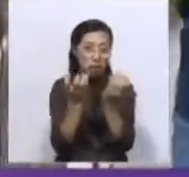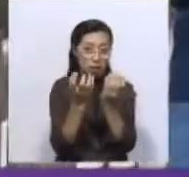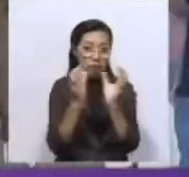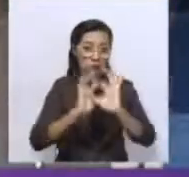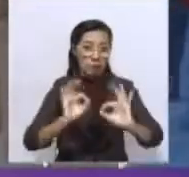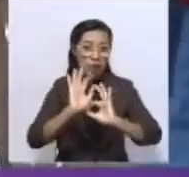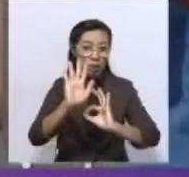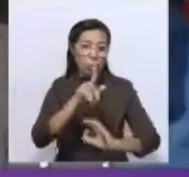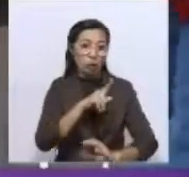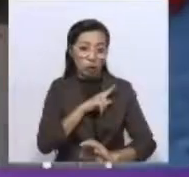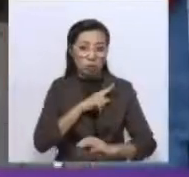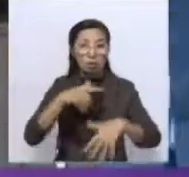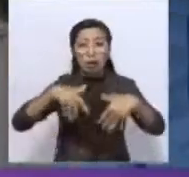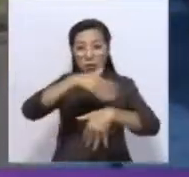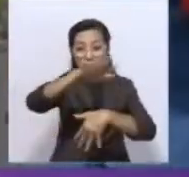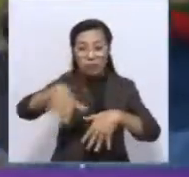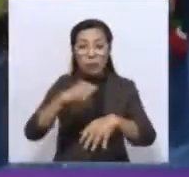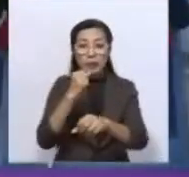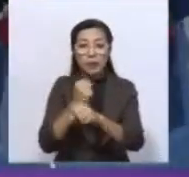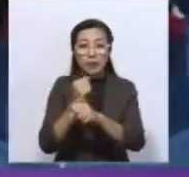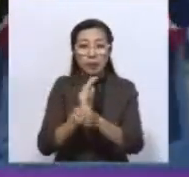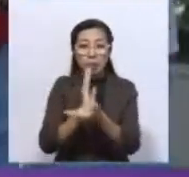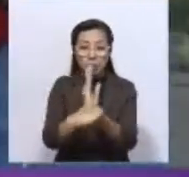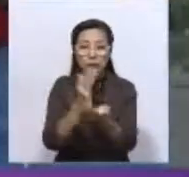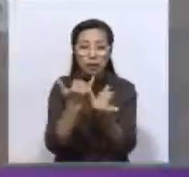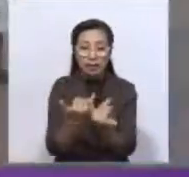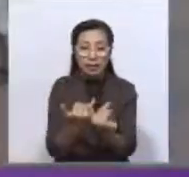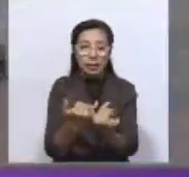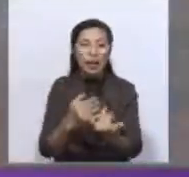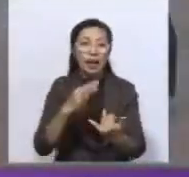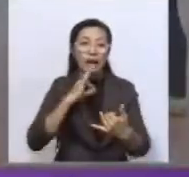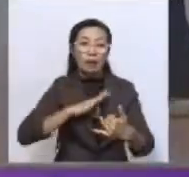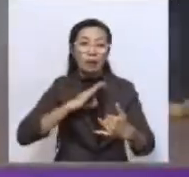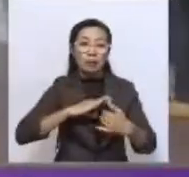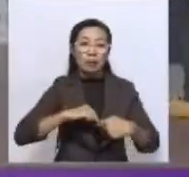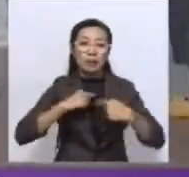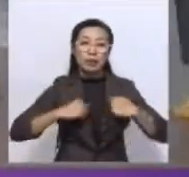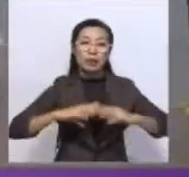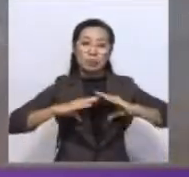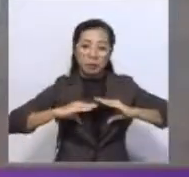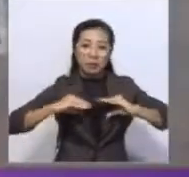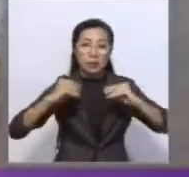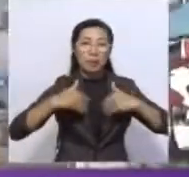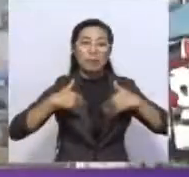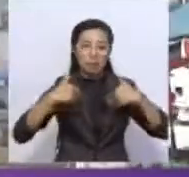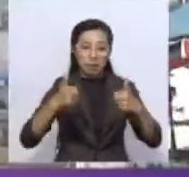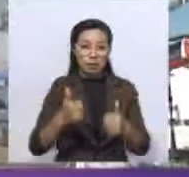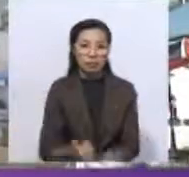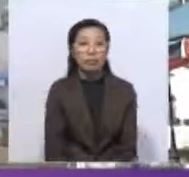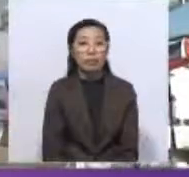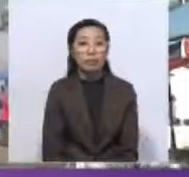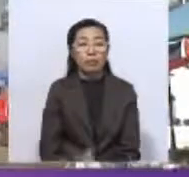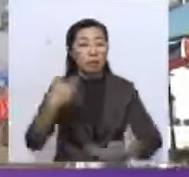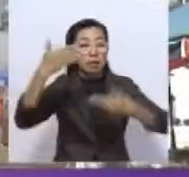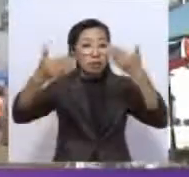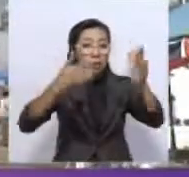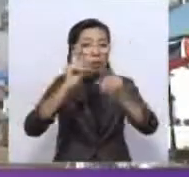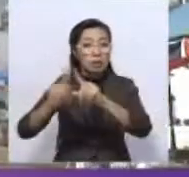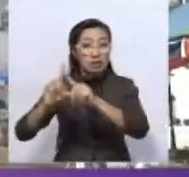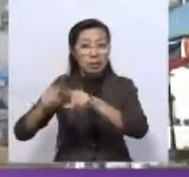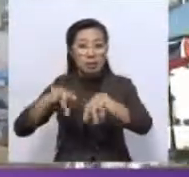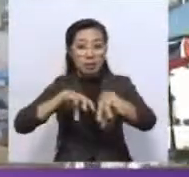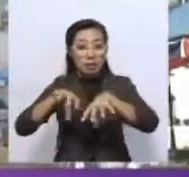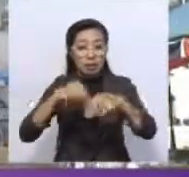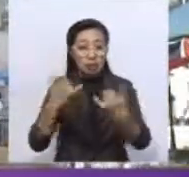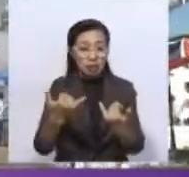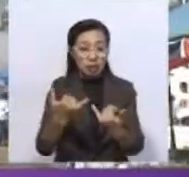ชนนะคะร่วมทำบุญใหญ่เริ่มต้นปีด้วยจิตใจอันผ่องใสในวันมาฆบูชานี้ค่ะโดยกิจกรรมดังกล่าวนะคะจะ